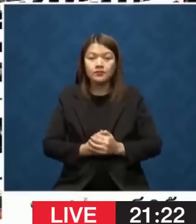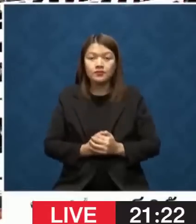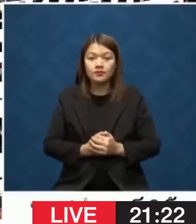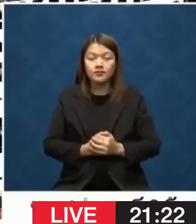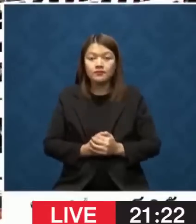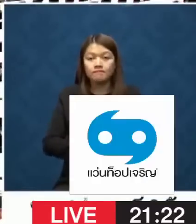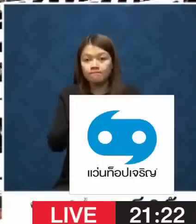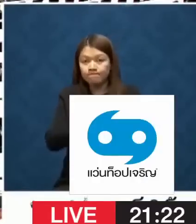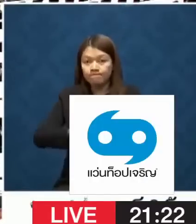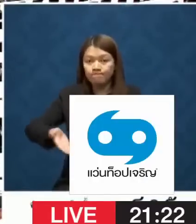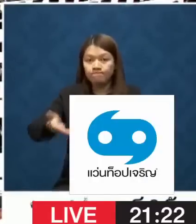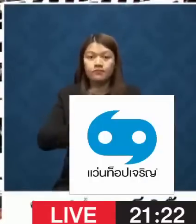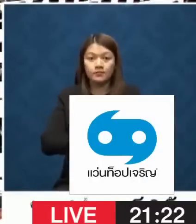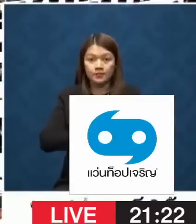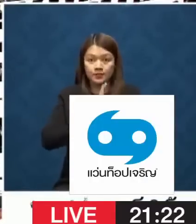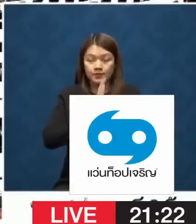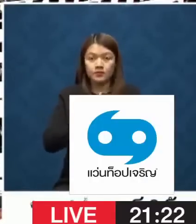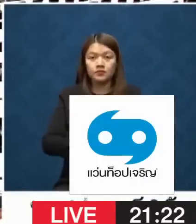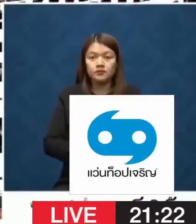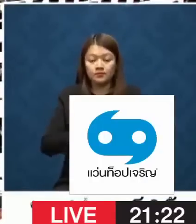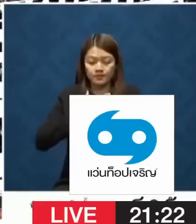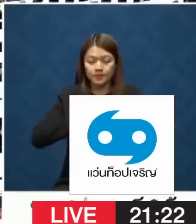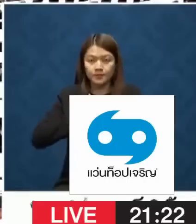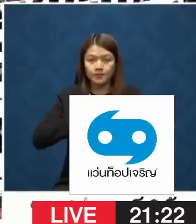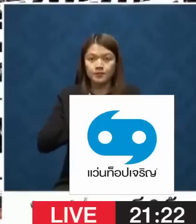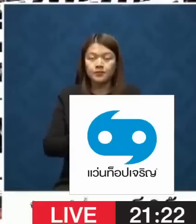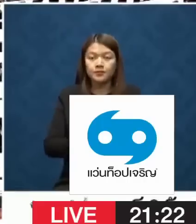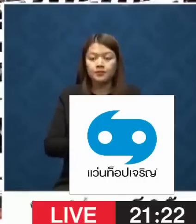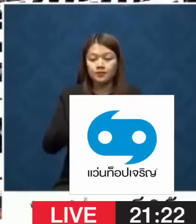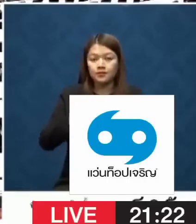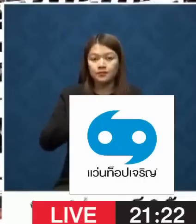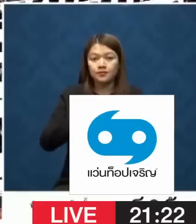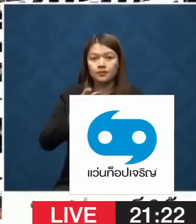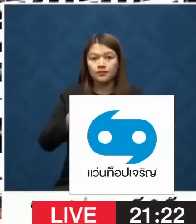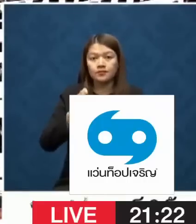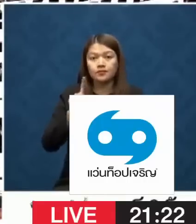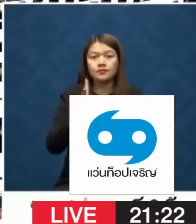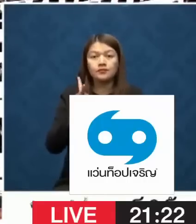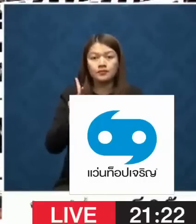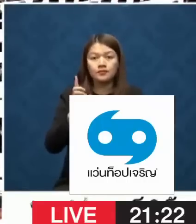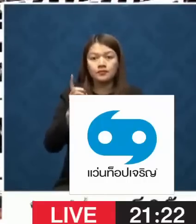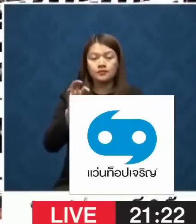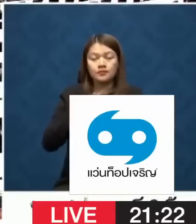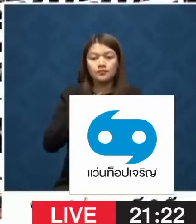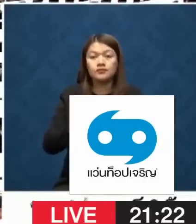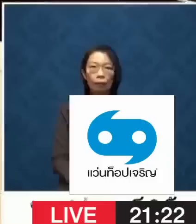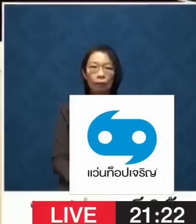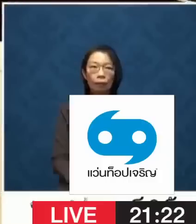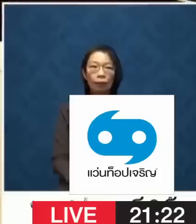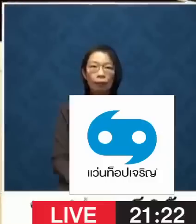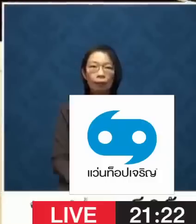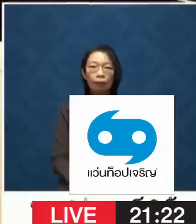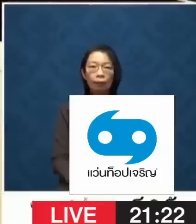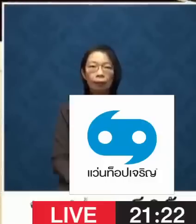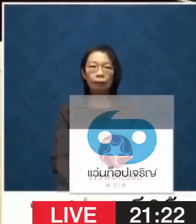นชอบหรือไม่ก่อนการประชุมวันนี้ก็มีวิจารณ์กันวิเคราะห์กันอยู่3ทางเลือกครับคือ1องค์ประชุมไม่ครบ2คือโหวต